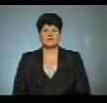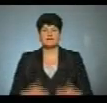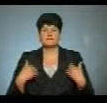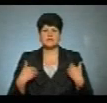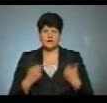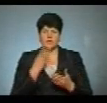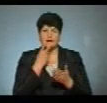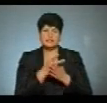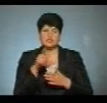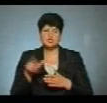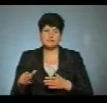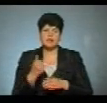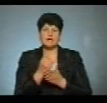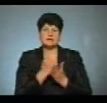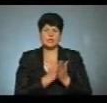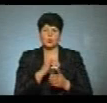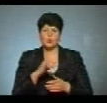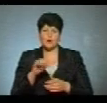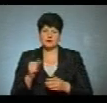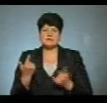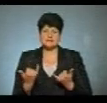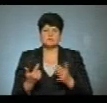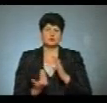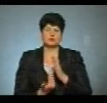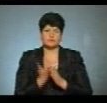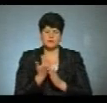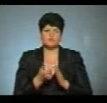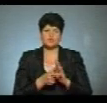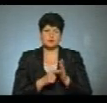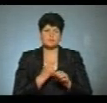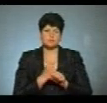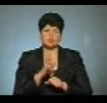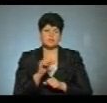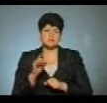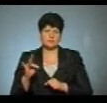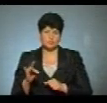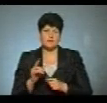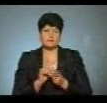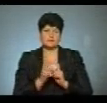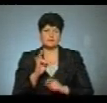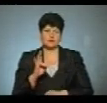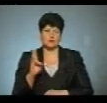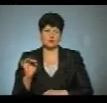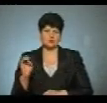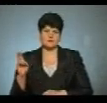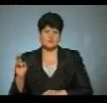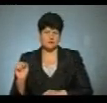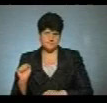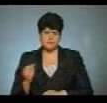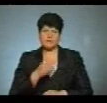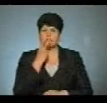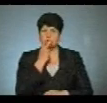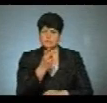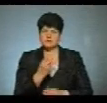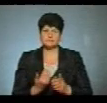Вітаю глядачів телеканалу ЮА Тернопіль. В ефірі новини. У студії Богдана Сарабун, сурдопереклад Надія Коцовська. Дивіться